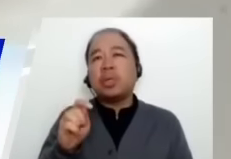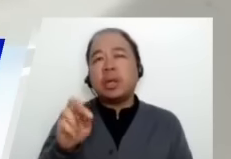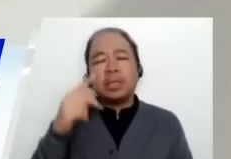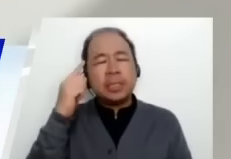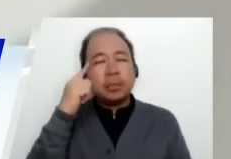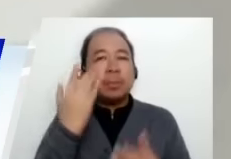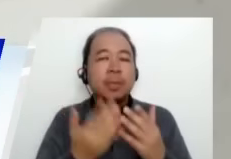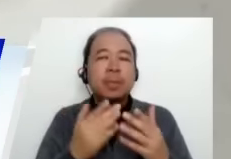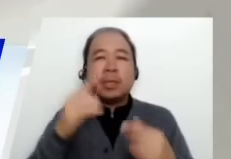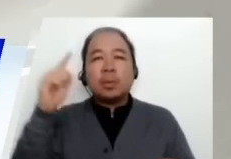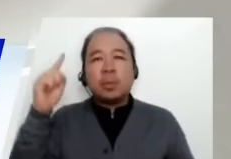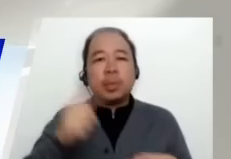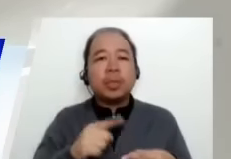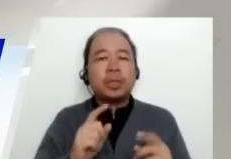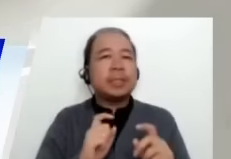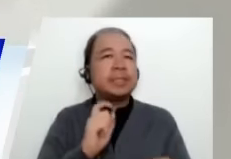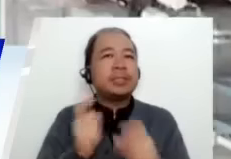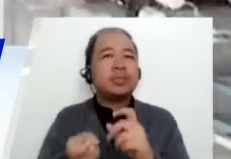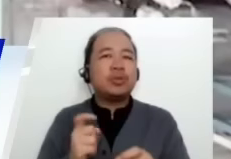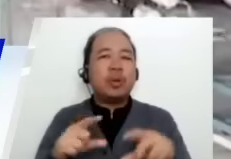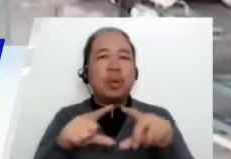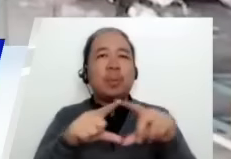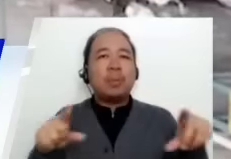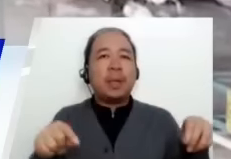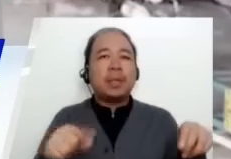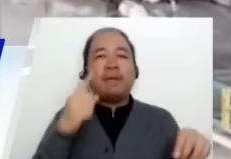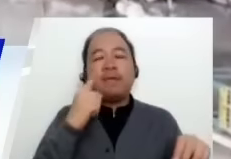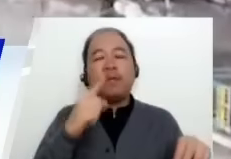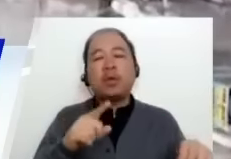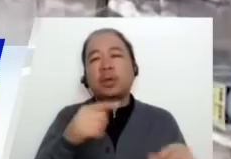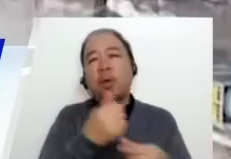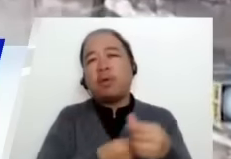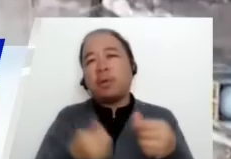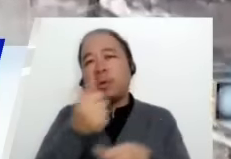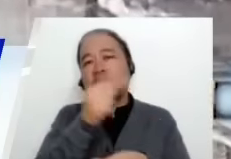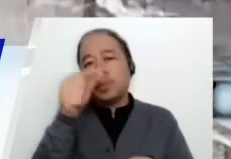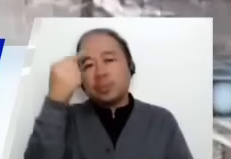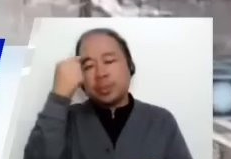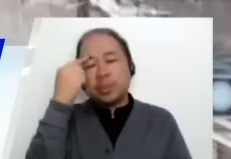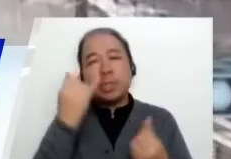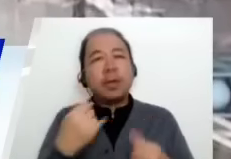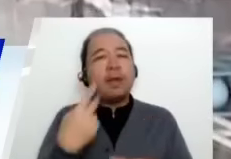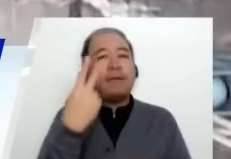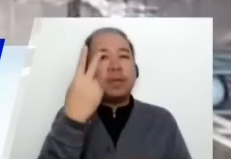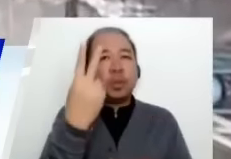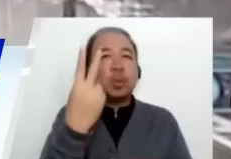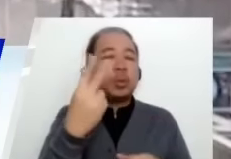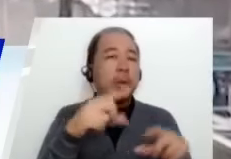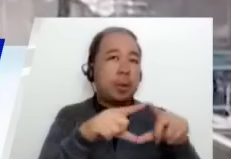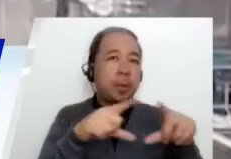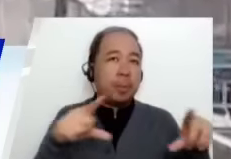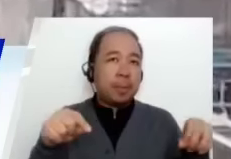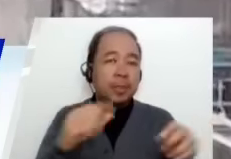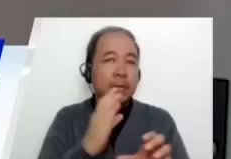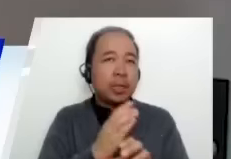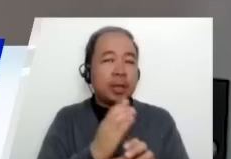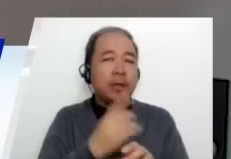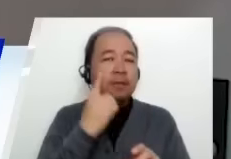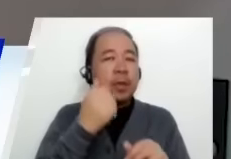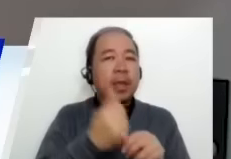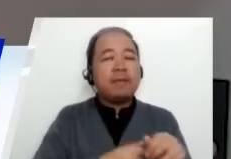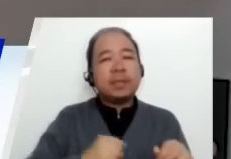protocol plate sa mga opisyal ng gobyerno. Sabi ni Bautista, may 2 protocol plate na iniisyong LTO kada senador sa ngayon.